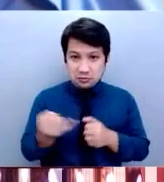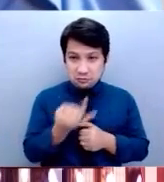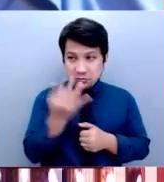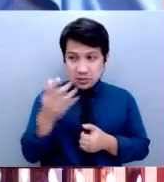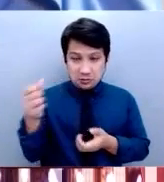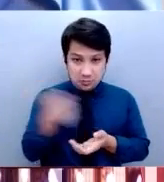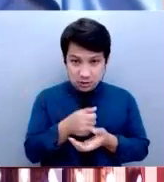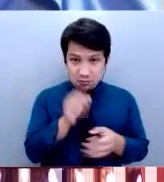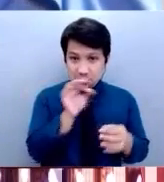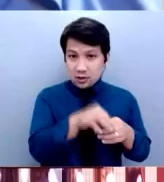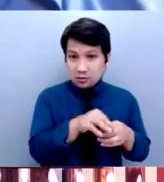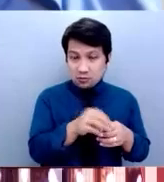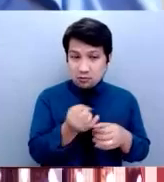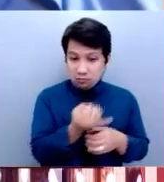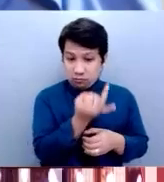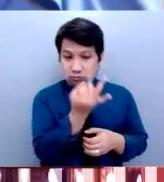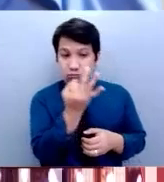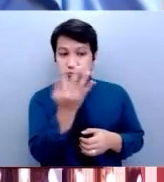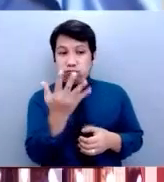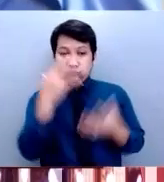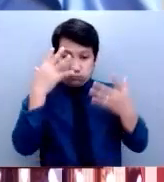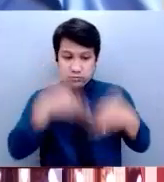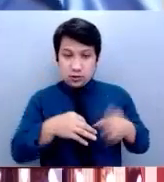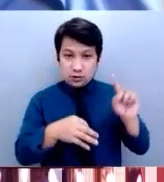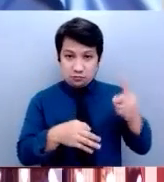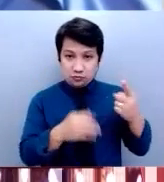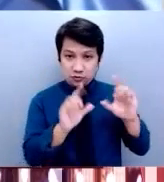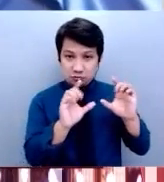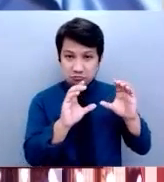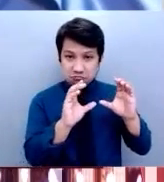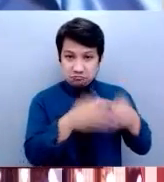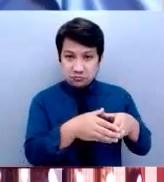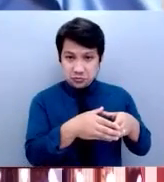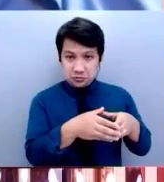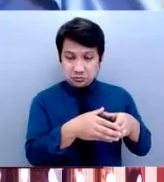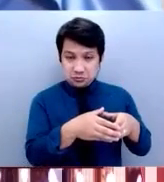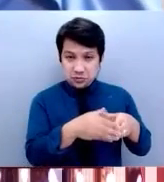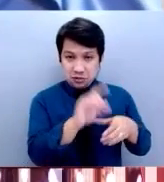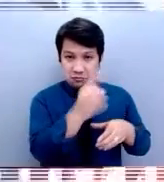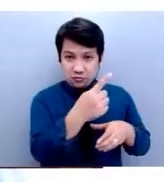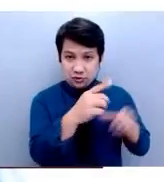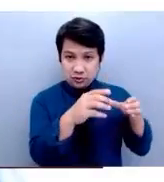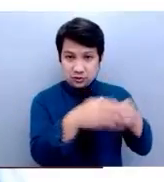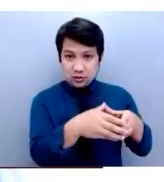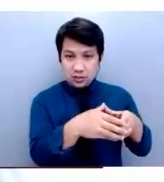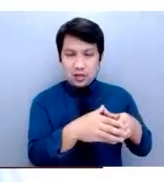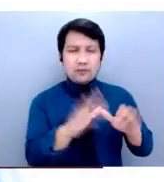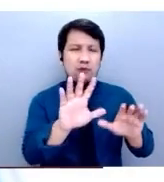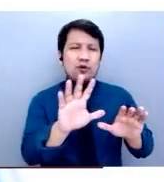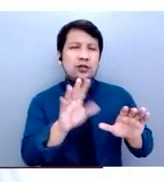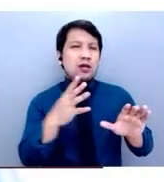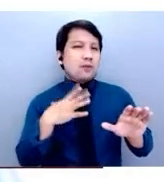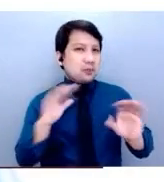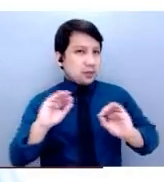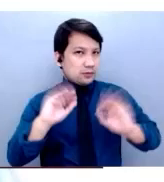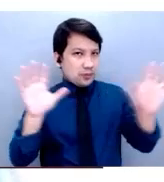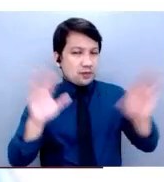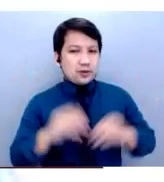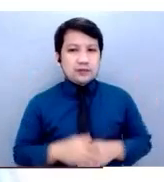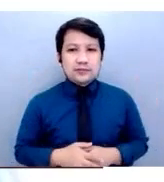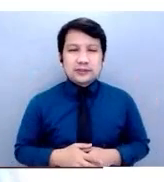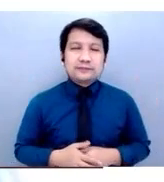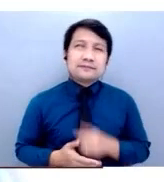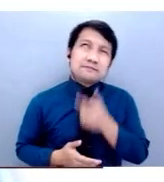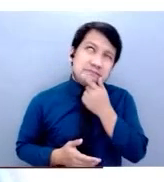sa magiging desisyon ng First Division. Well, tama po? Okay, para maging malinaw yan, hindi pa malinaw